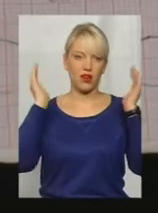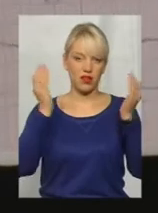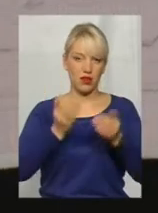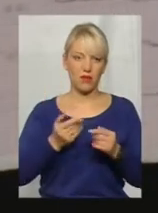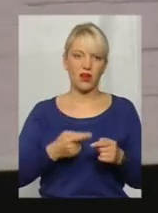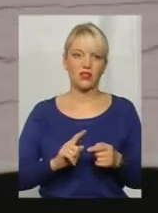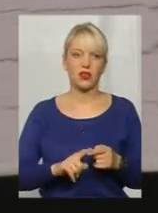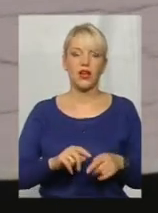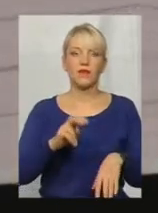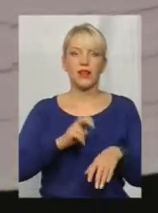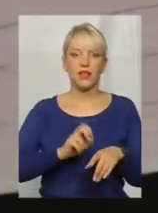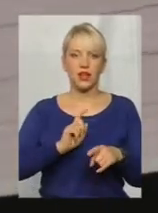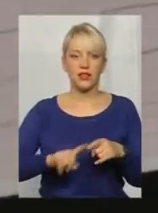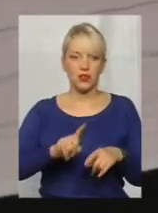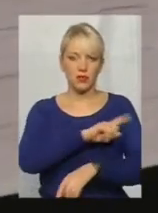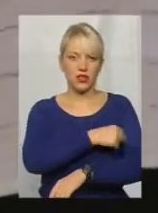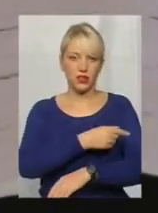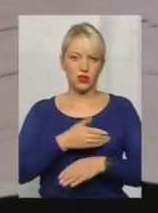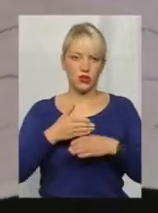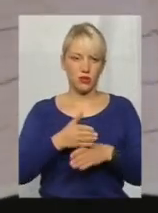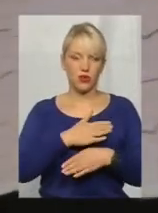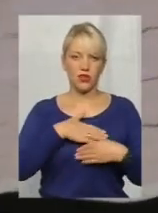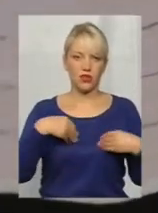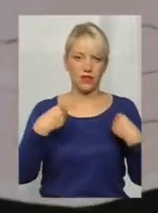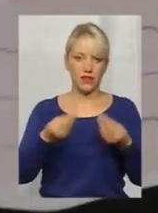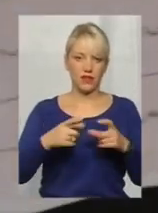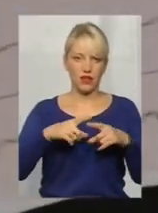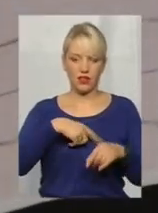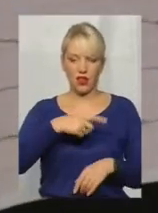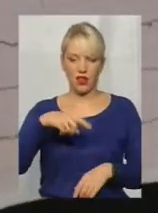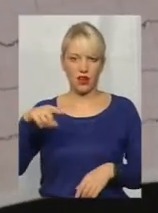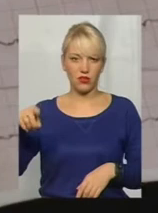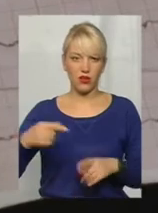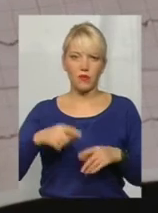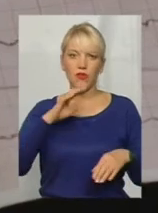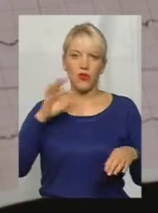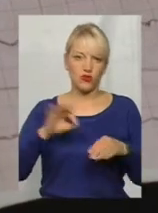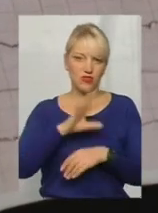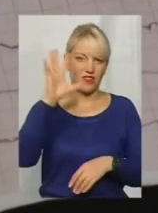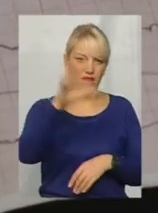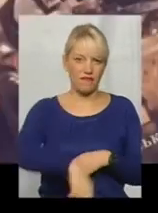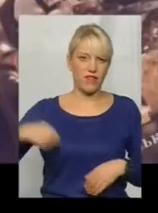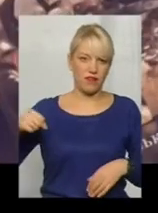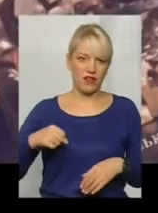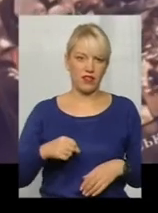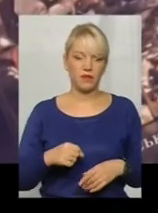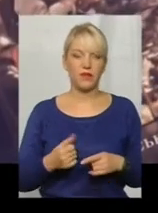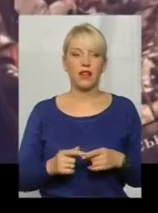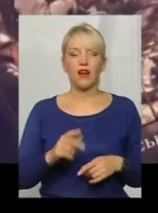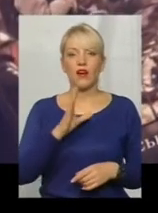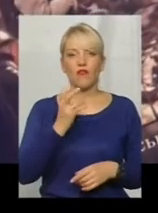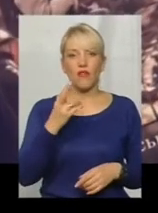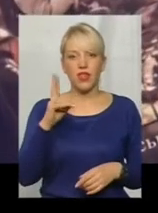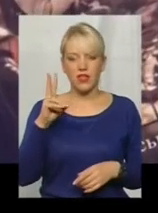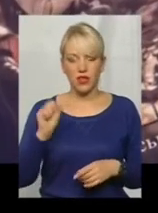Лікар екстреної медичної допомоги Світлана Слабіцька не хотіла віддавати кардіограму. Дружина Андрія вирвала у неї папірця із рук. Андрій Вовнянко на